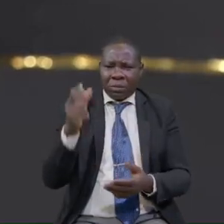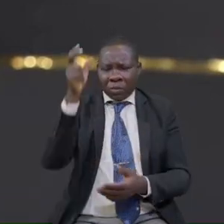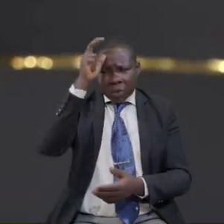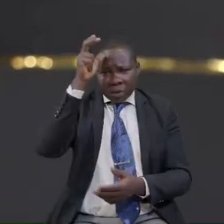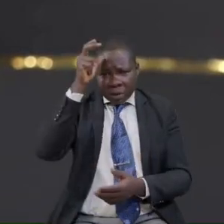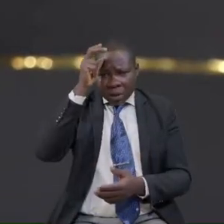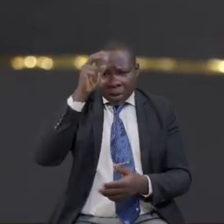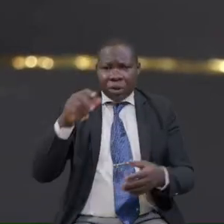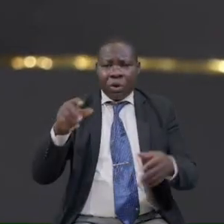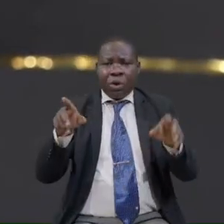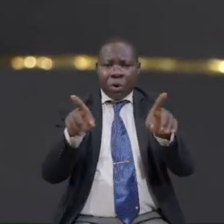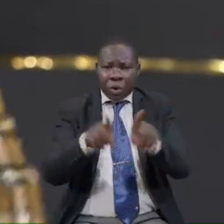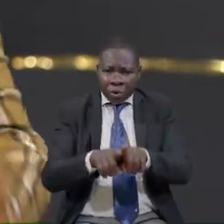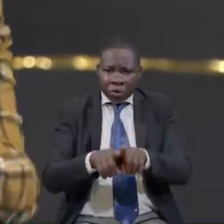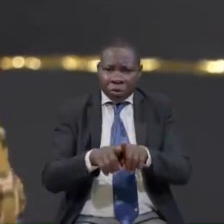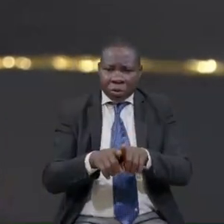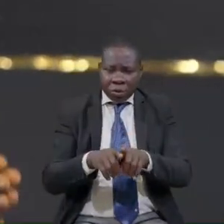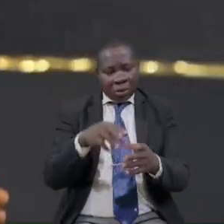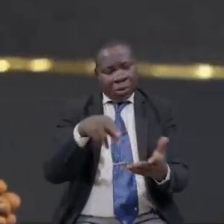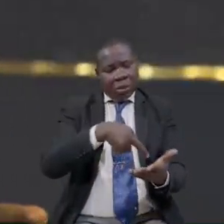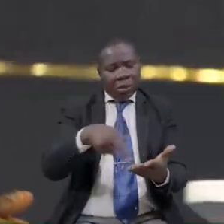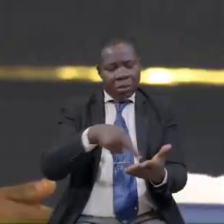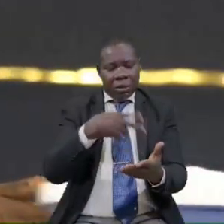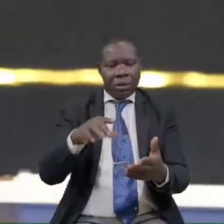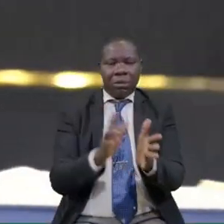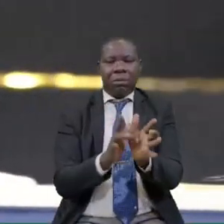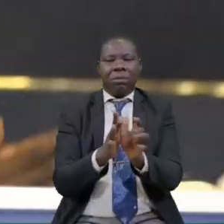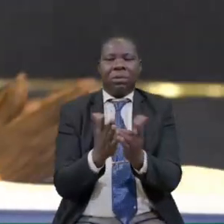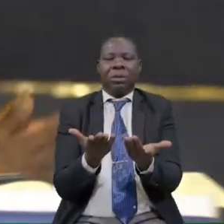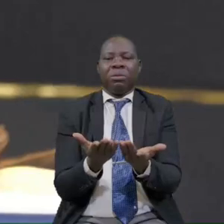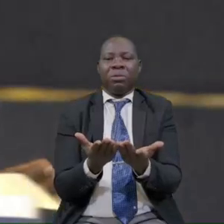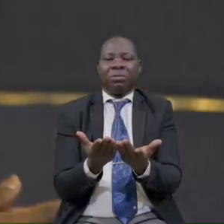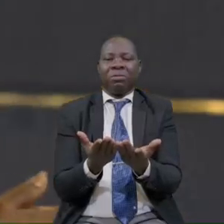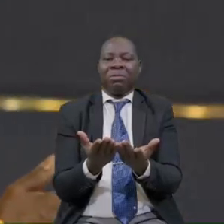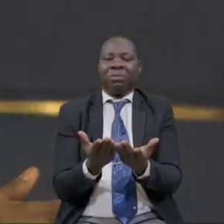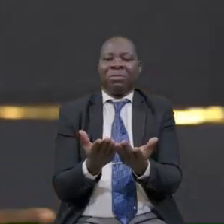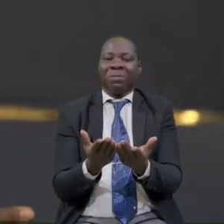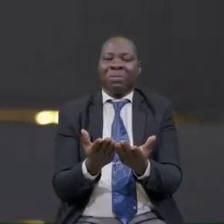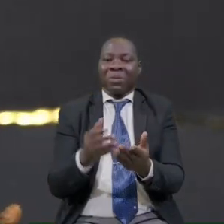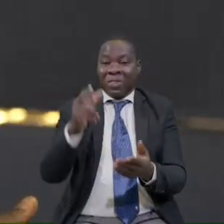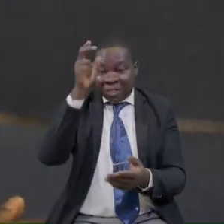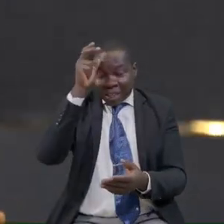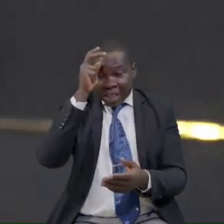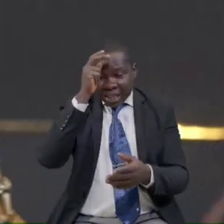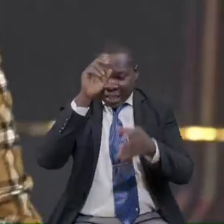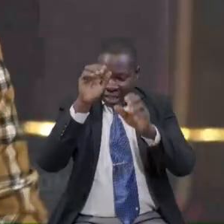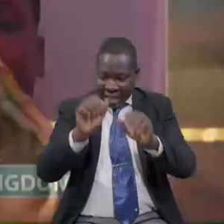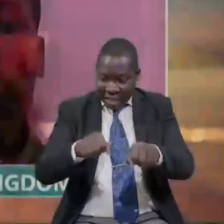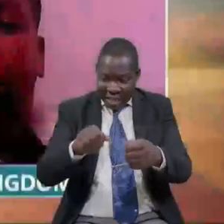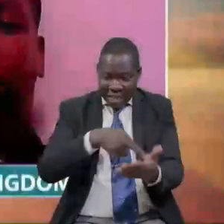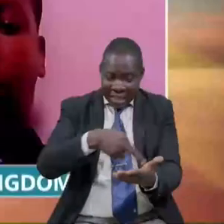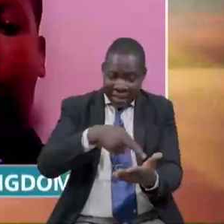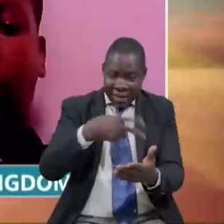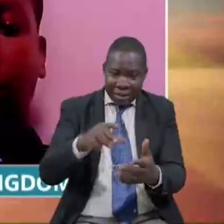Satan aussi cite la Bible. Satan peut citer la Bible pour